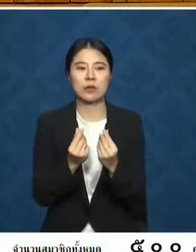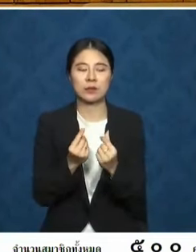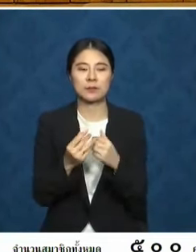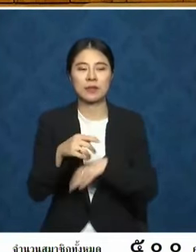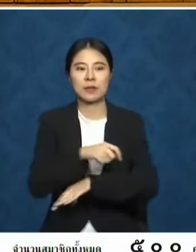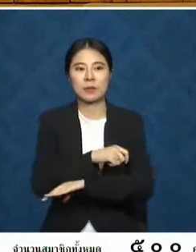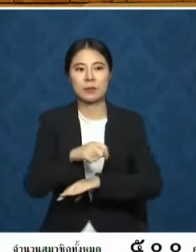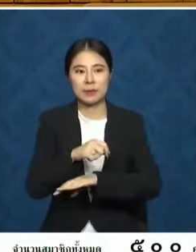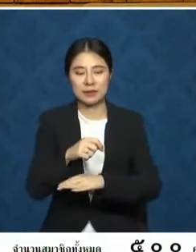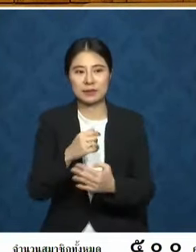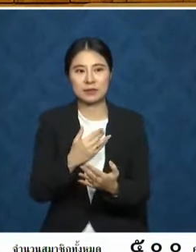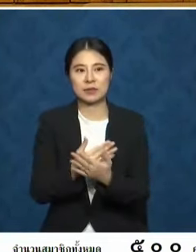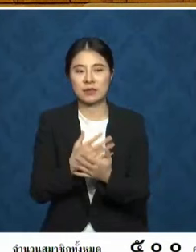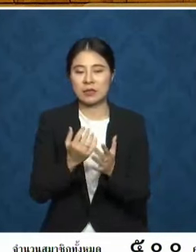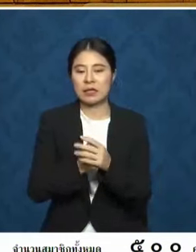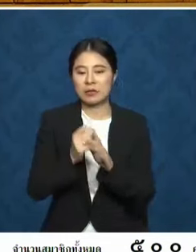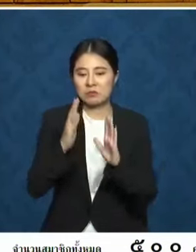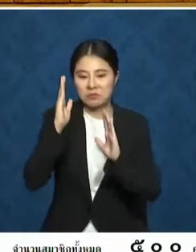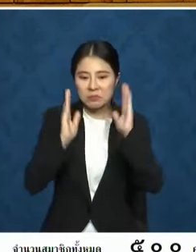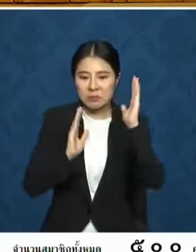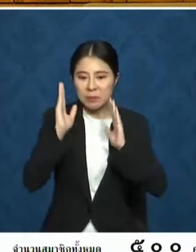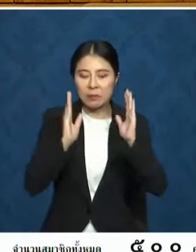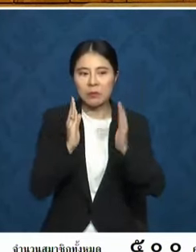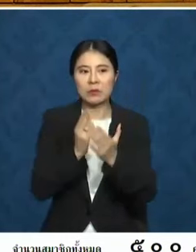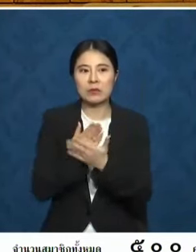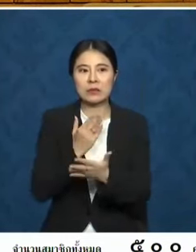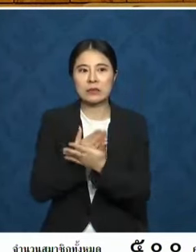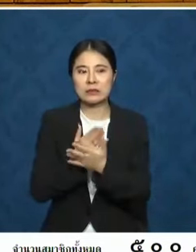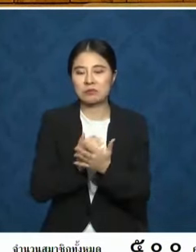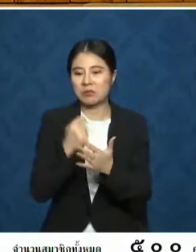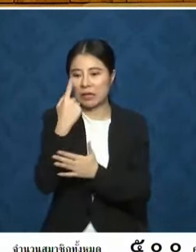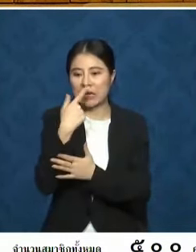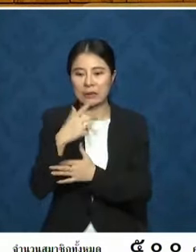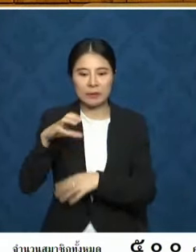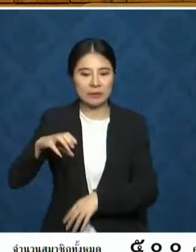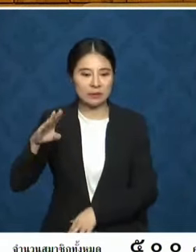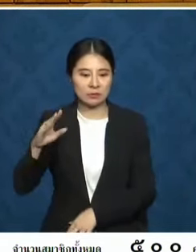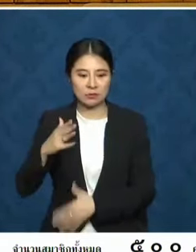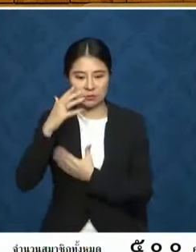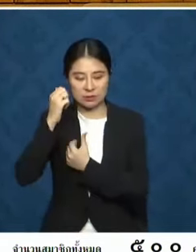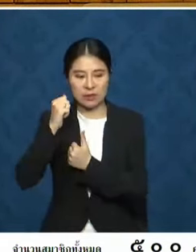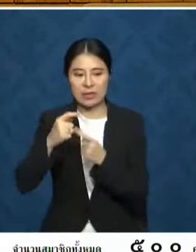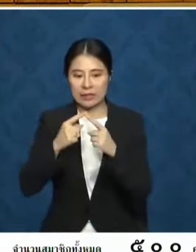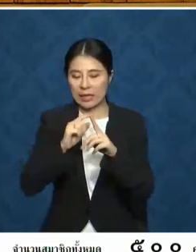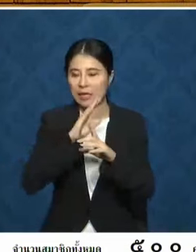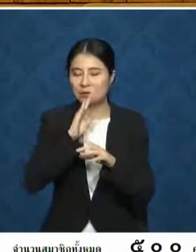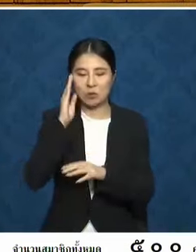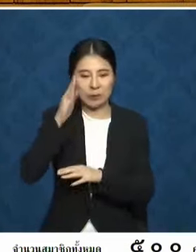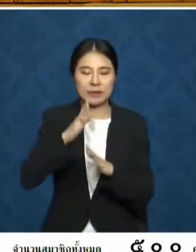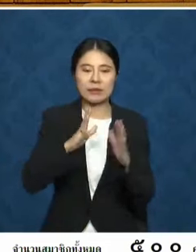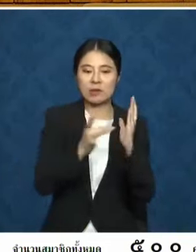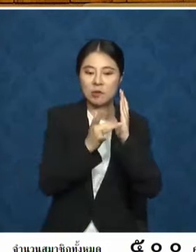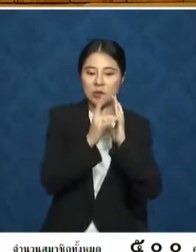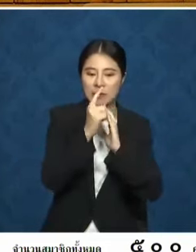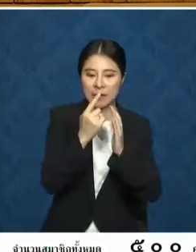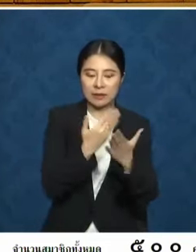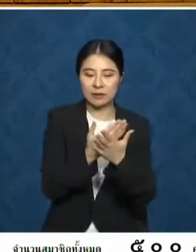เปิดให้ราคาแ่งขันได้ก็คราคาค่ข้างดีกัผู้ปกอบการแต่เมเวลาผ่านไป ถาราคามัลดลงตับ